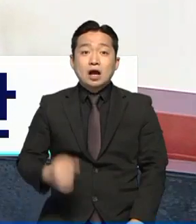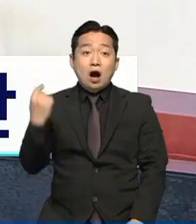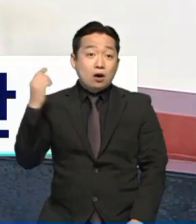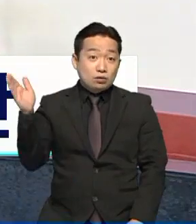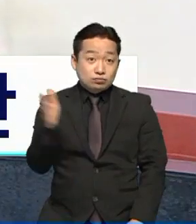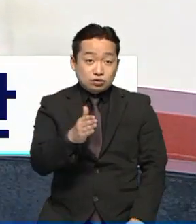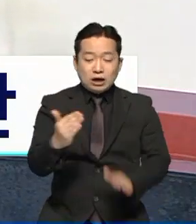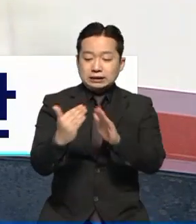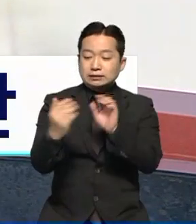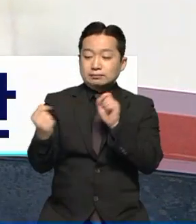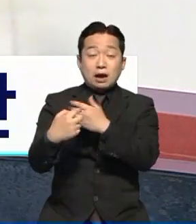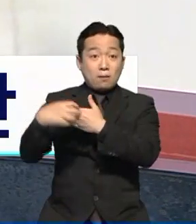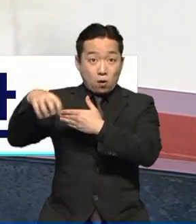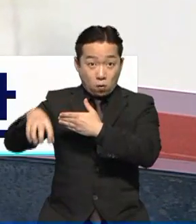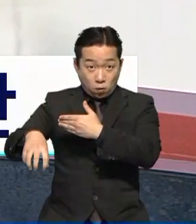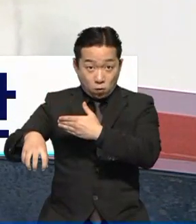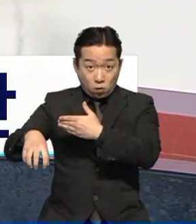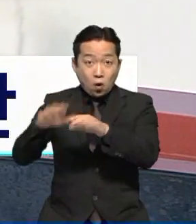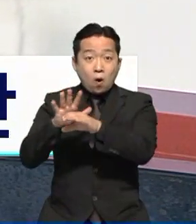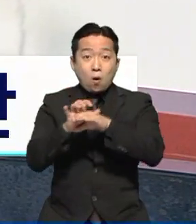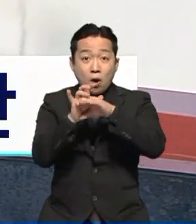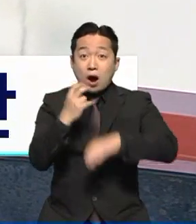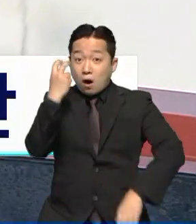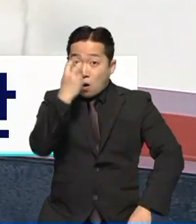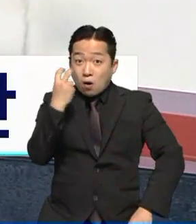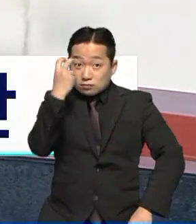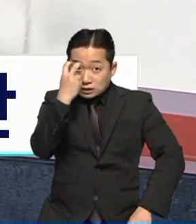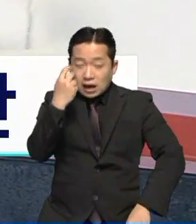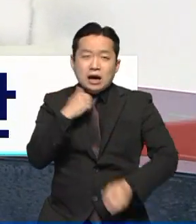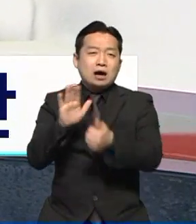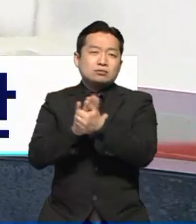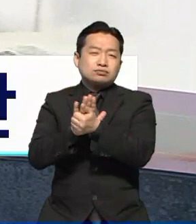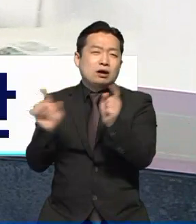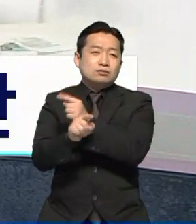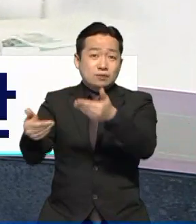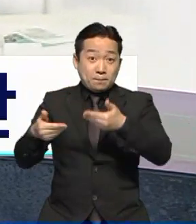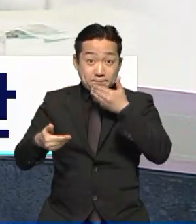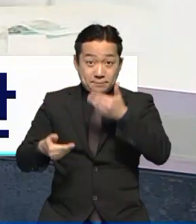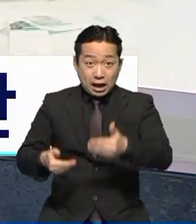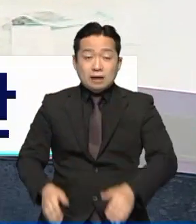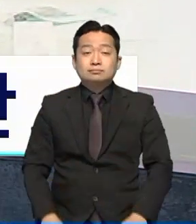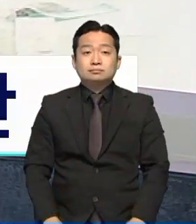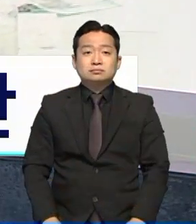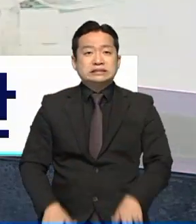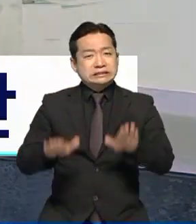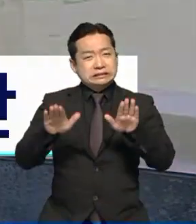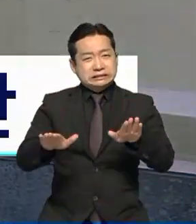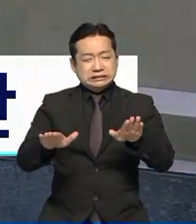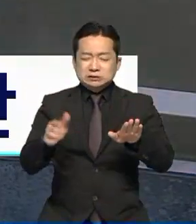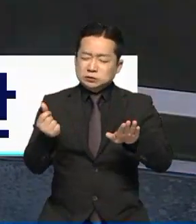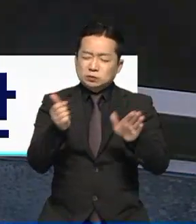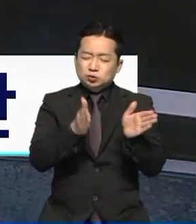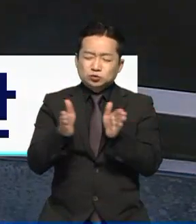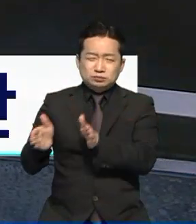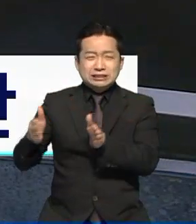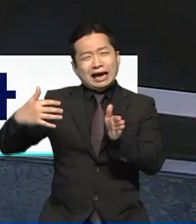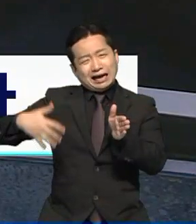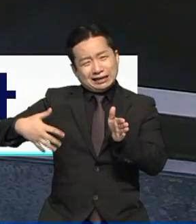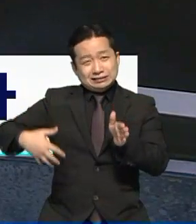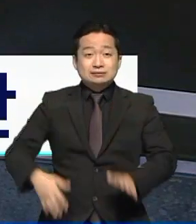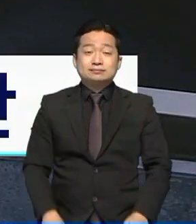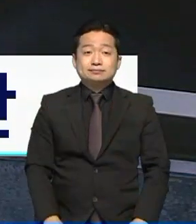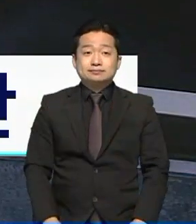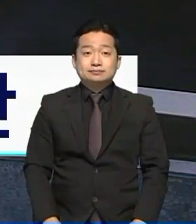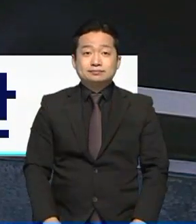어제부터 동네 병원과 의원에서도 코로나 검사와 진료를 받을 수 있게 됐는데 아직은 보완해야 할 점들이 많아